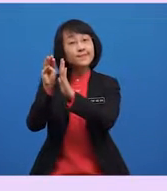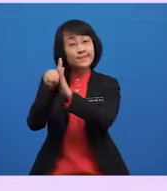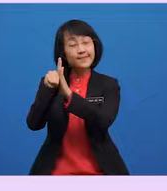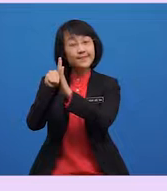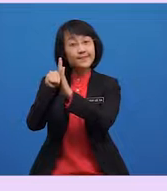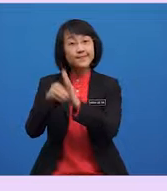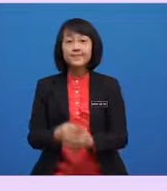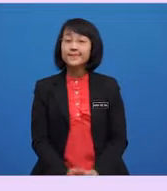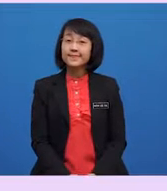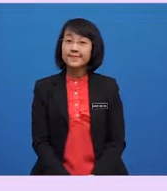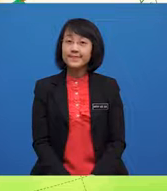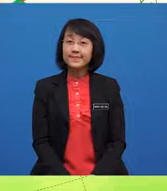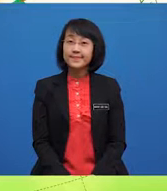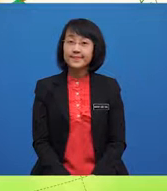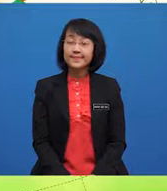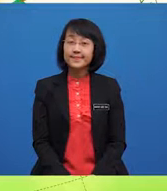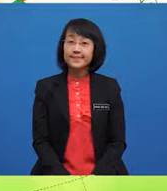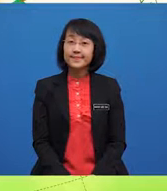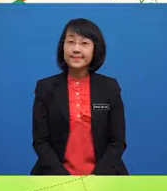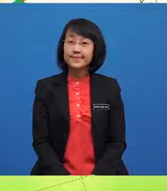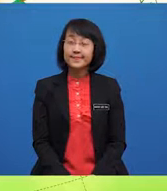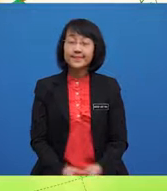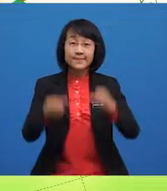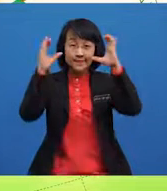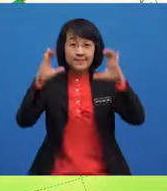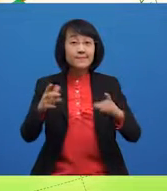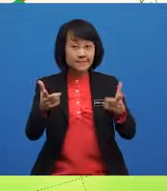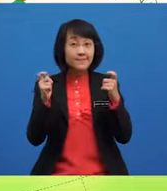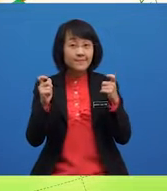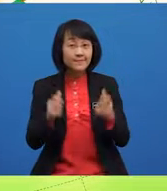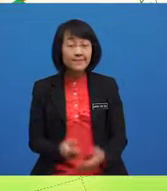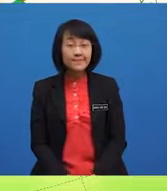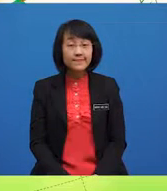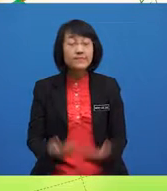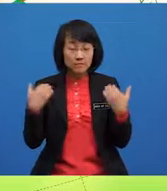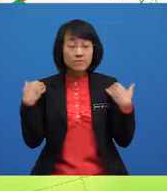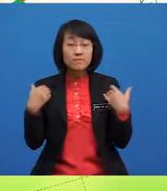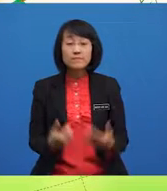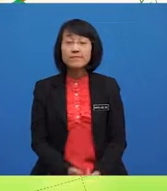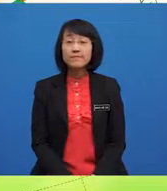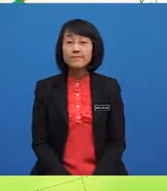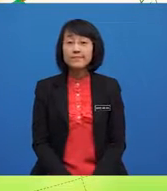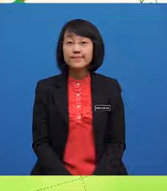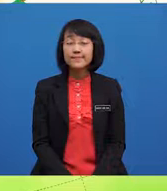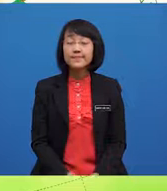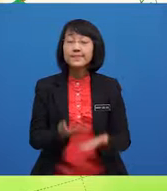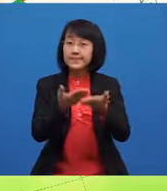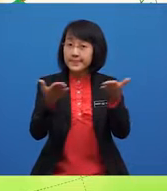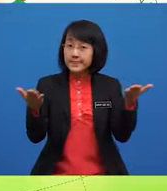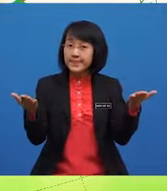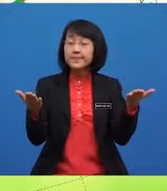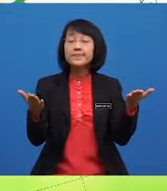280 minit. Kaedah lebih pantas? Ada. Kamu